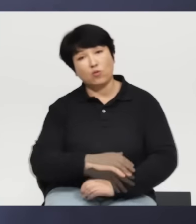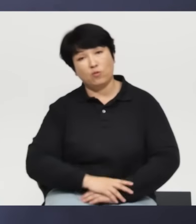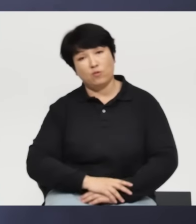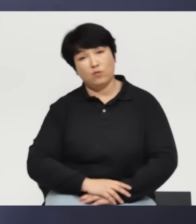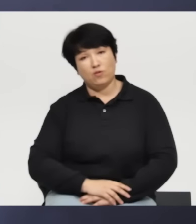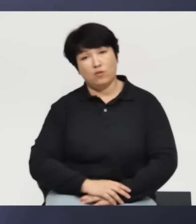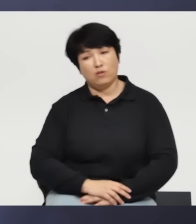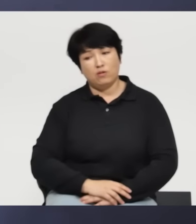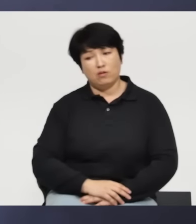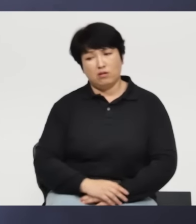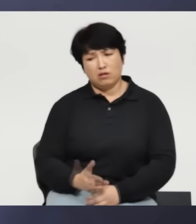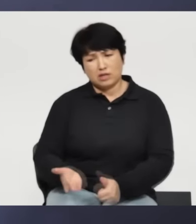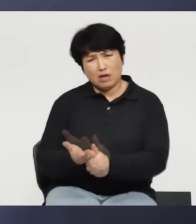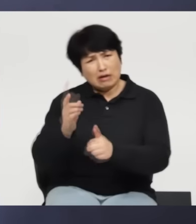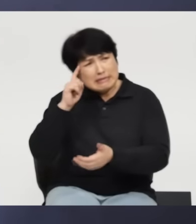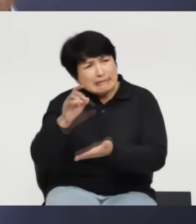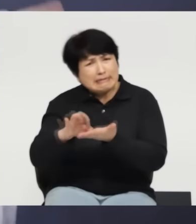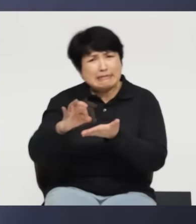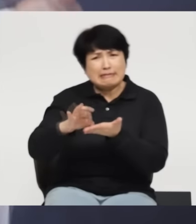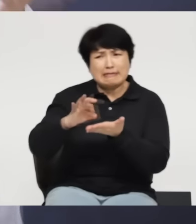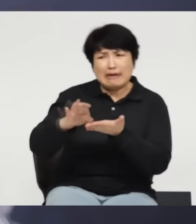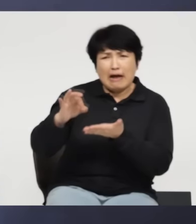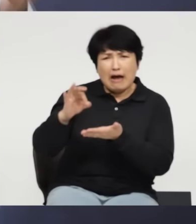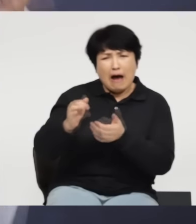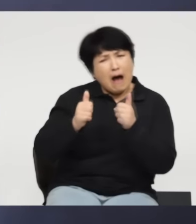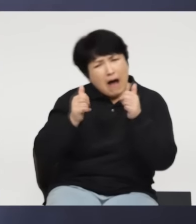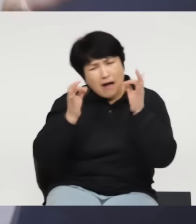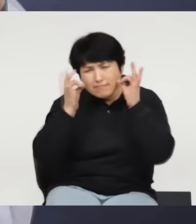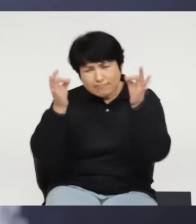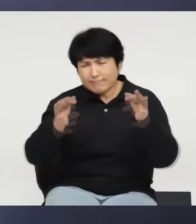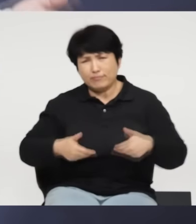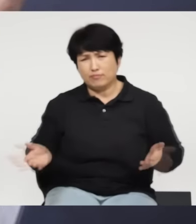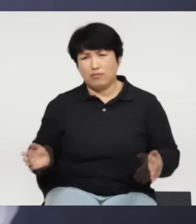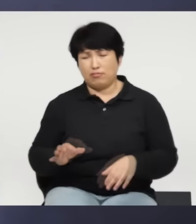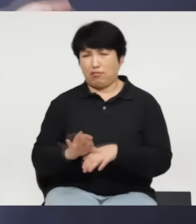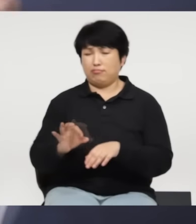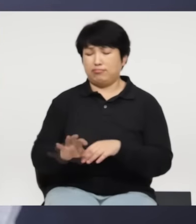어렵다고? 그냥 대충 키우세요. 대충, 대충.